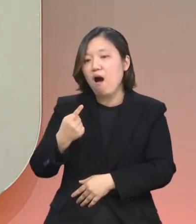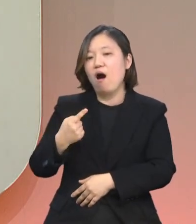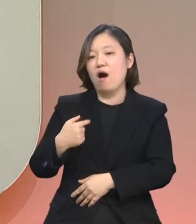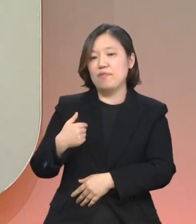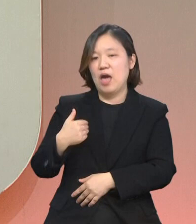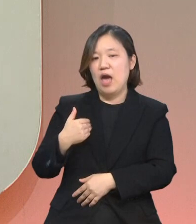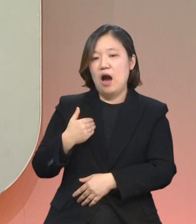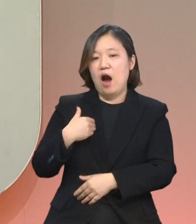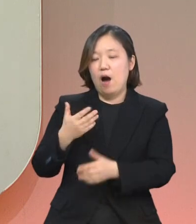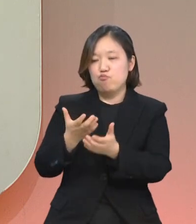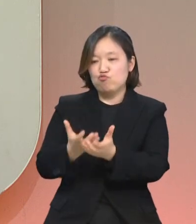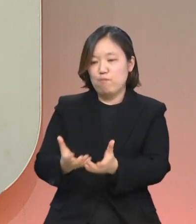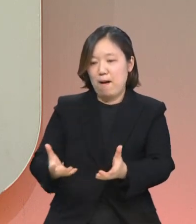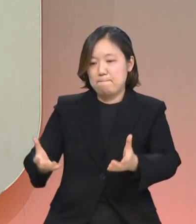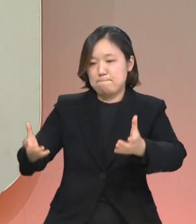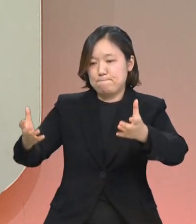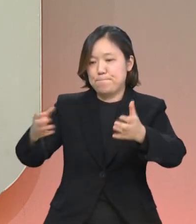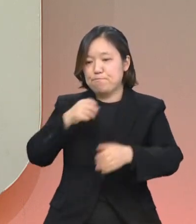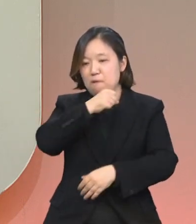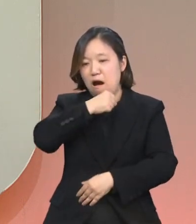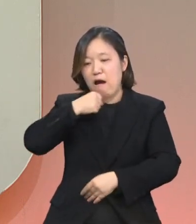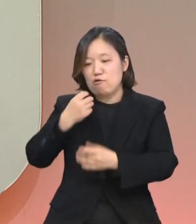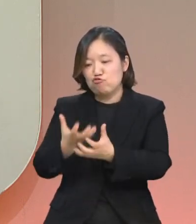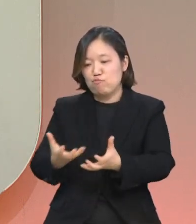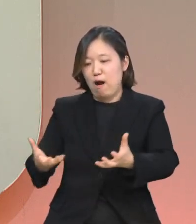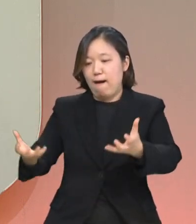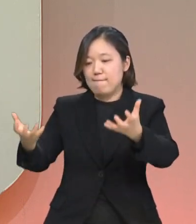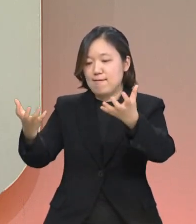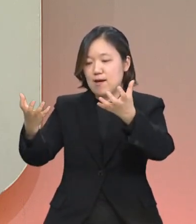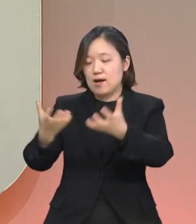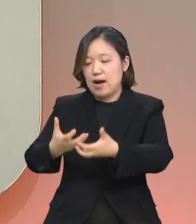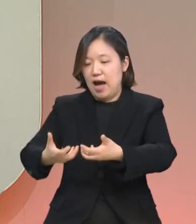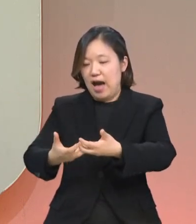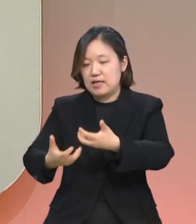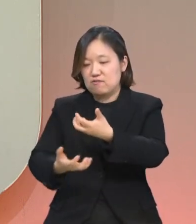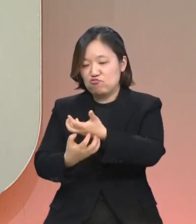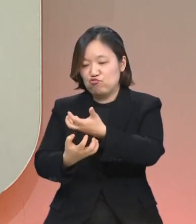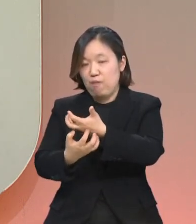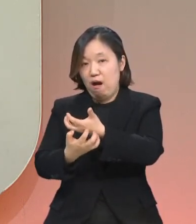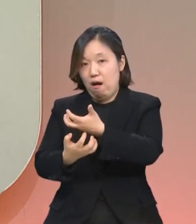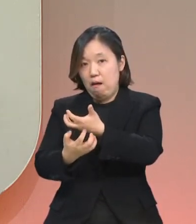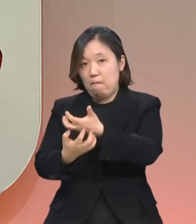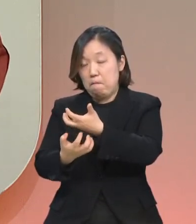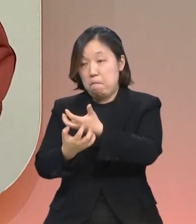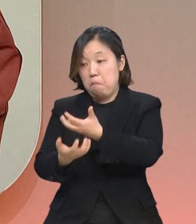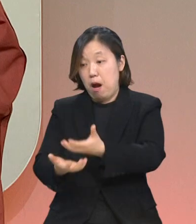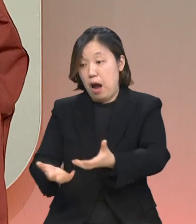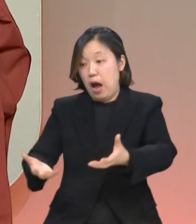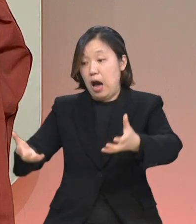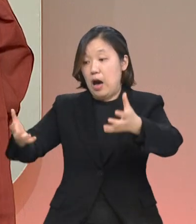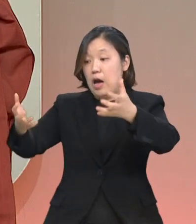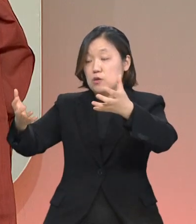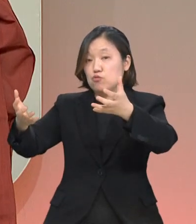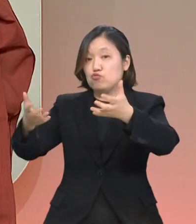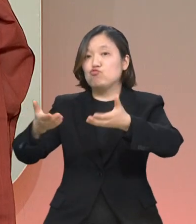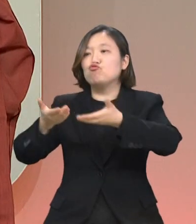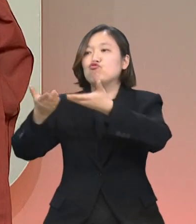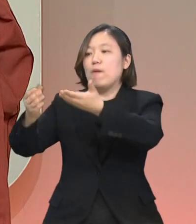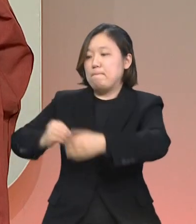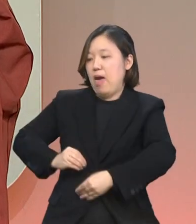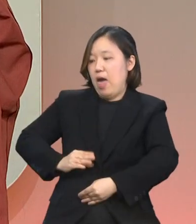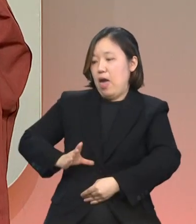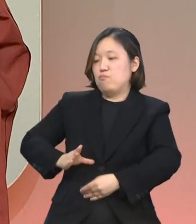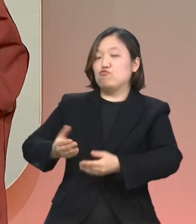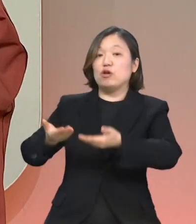다 손수 국밥을 두둑하게 그냥 뜨끈뜨끈한 국물에 밥을 퍼져가지고 다들 그렇게 배불리 먹이고